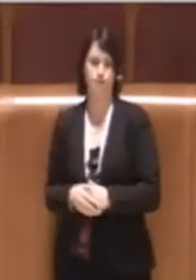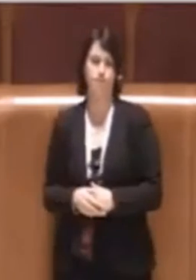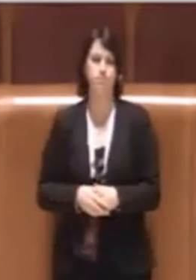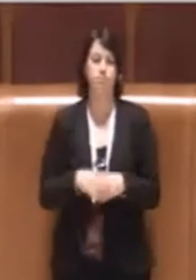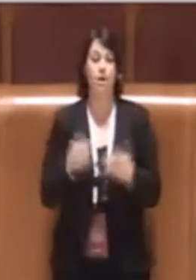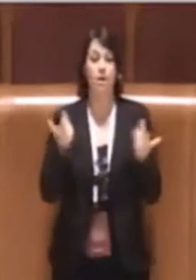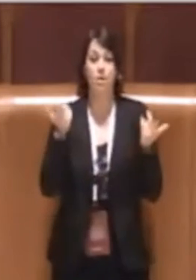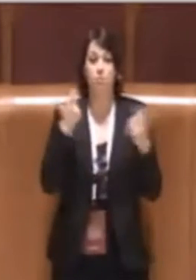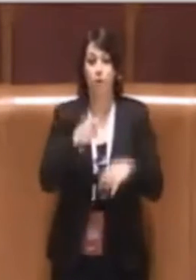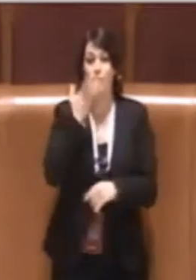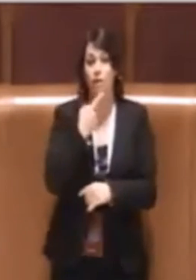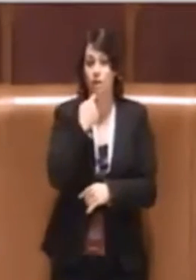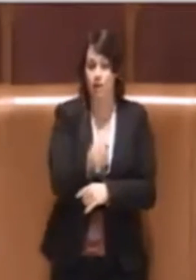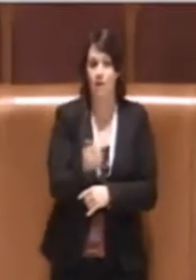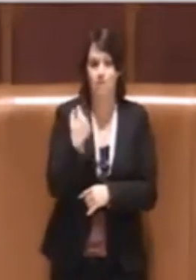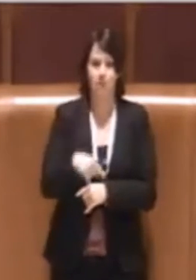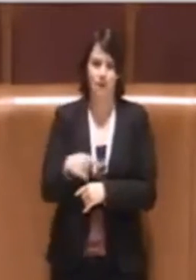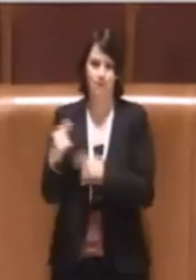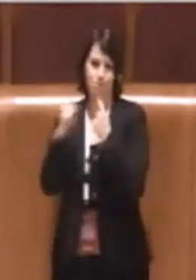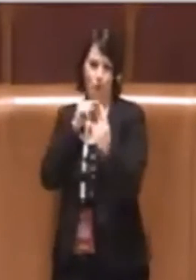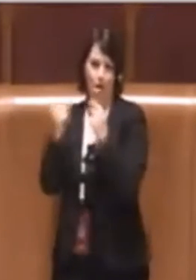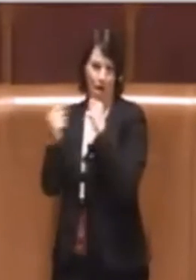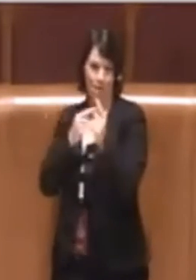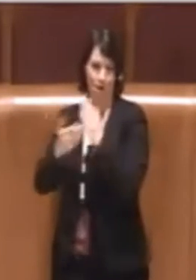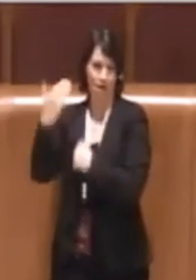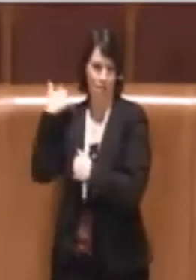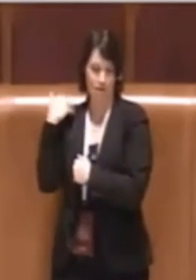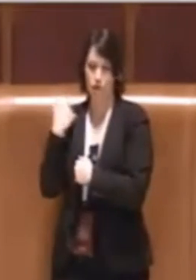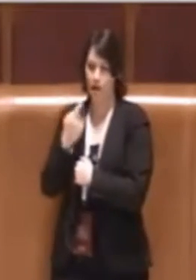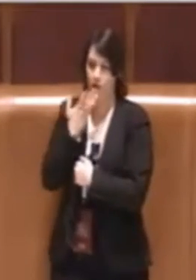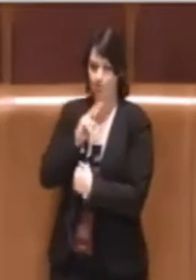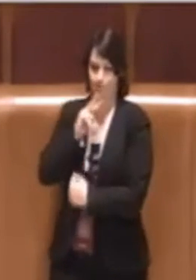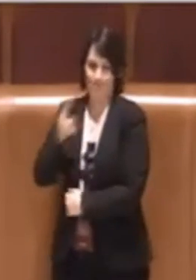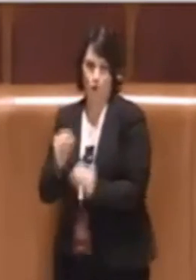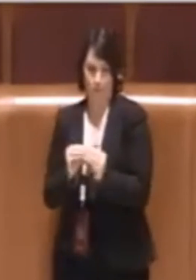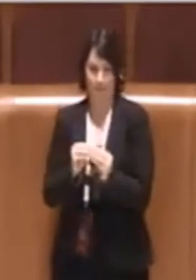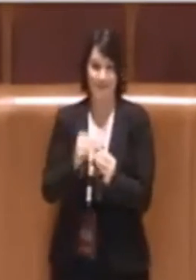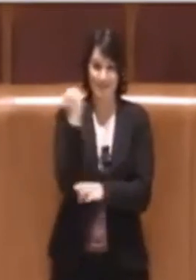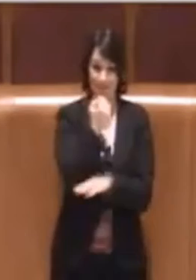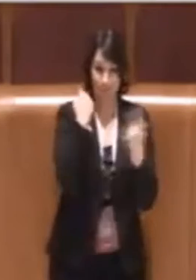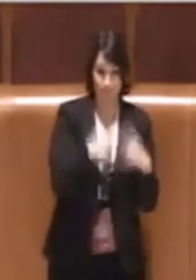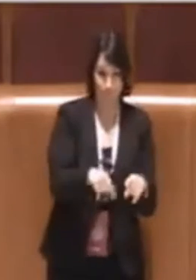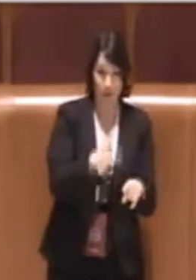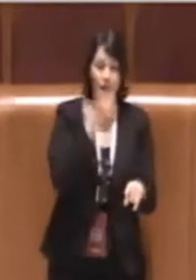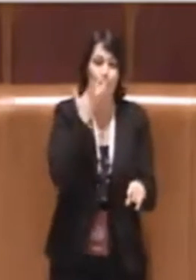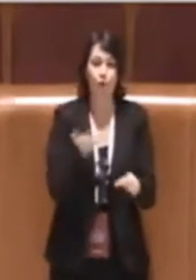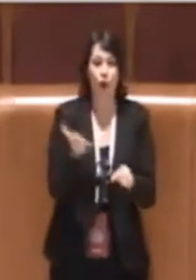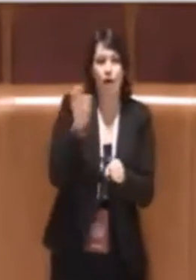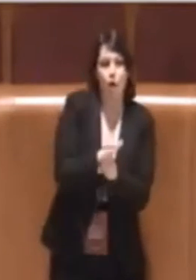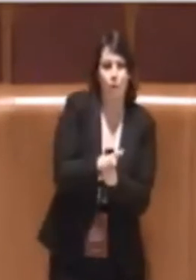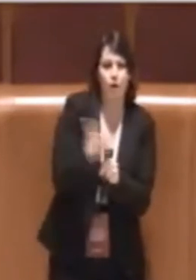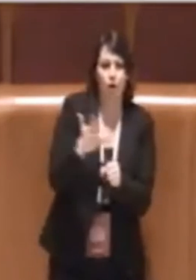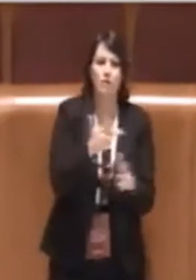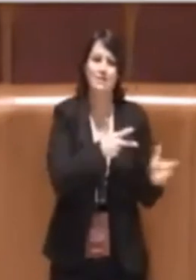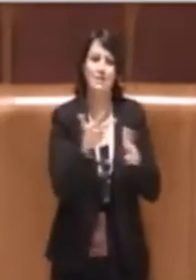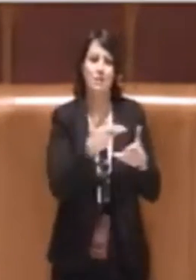ultimi giorni, che il servizio nasce come compensazione al trasporto pubblico locale,